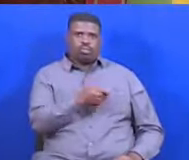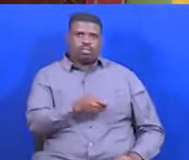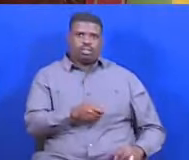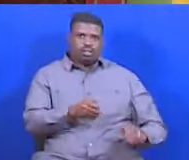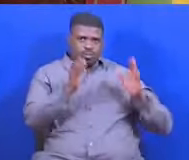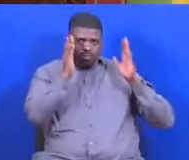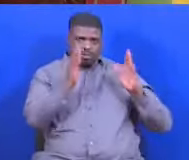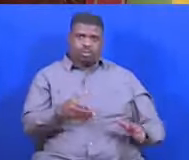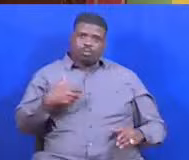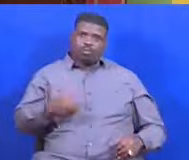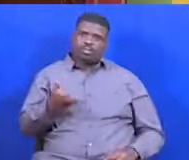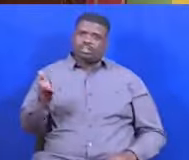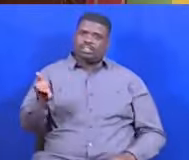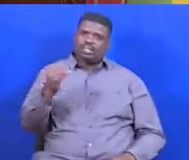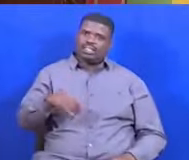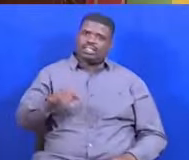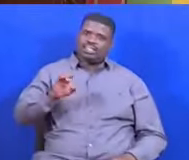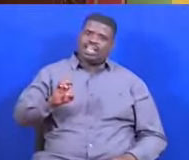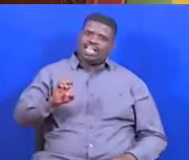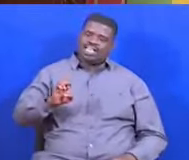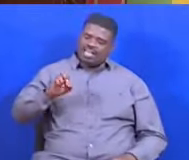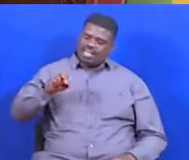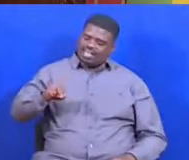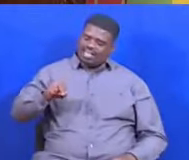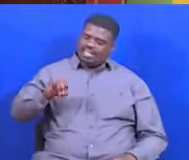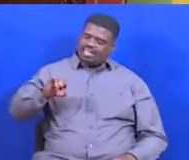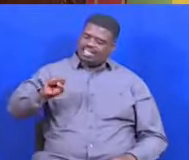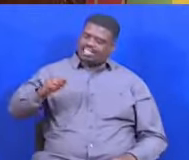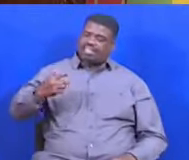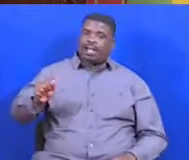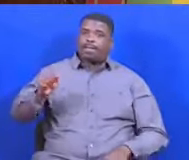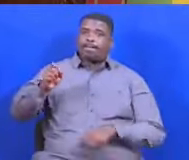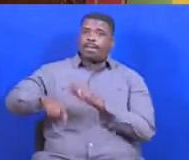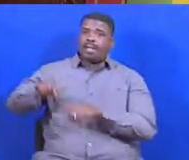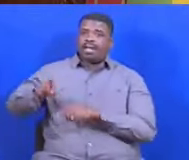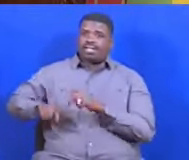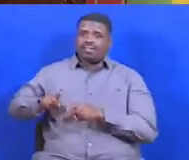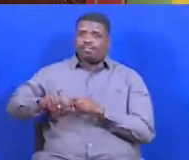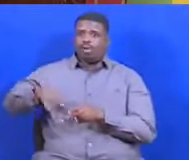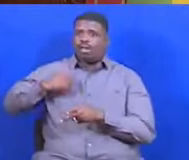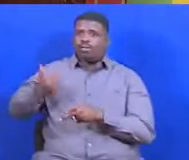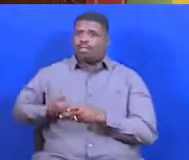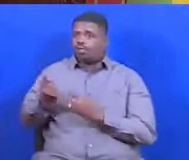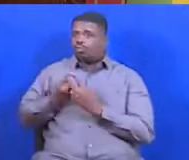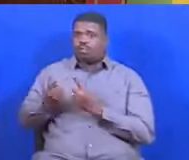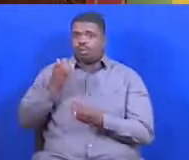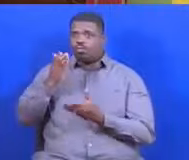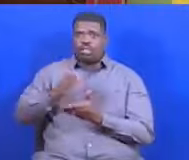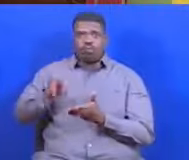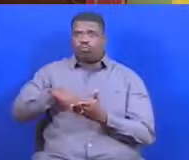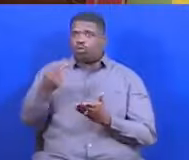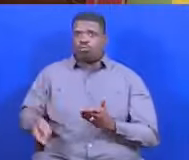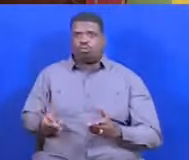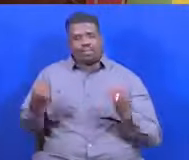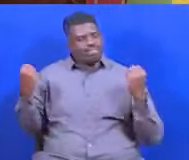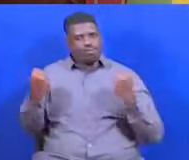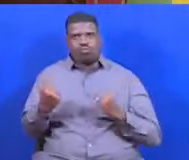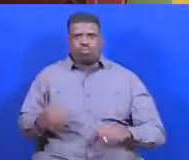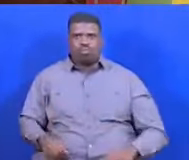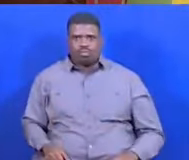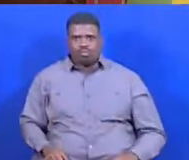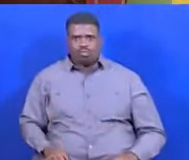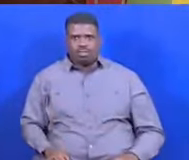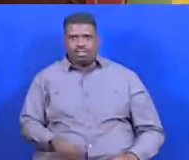Mheshimiwa Waziri Jenista. Waziri mpambanaji, waziri mwanamke ambaye kwa kweli hajatuangusha. Mheshimiwa